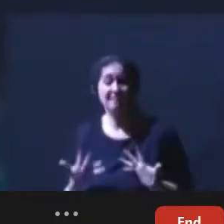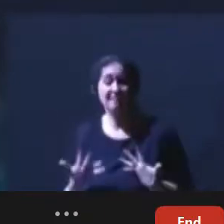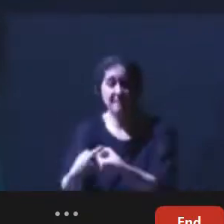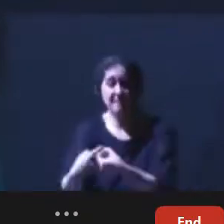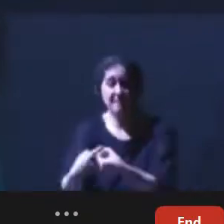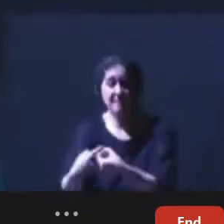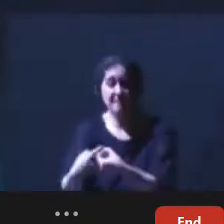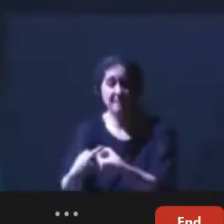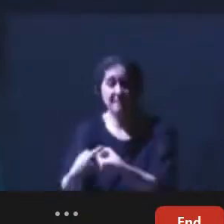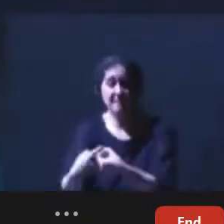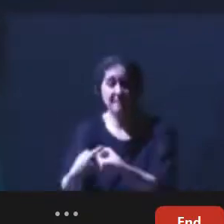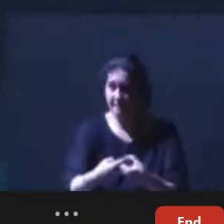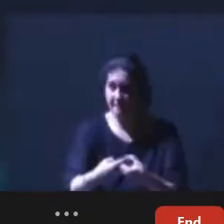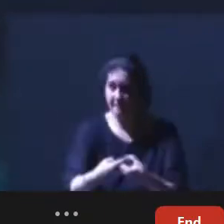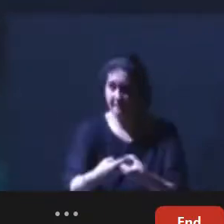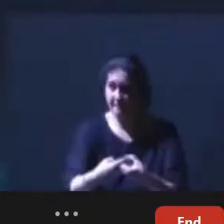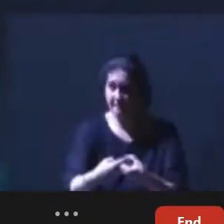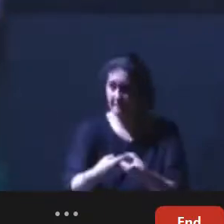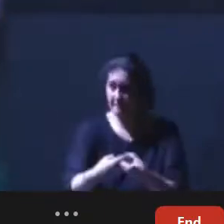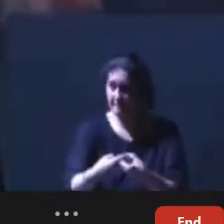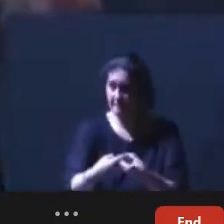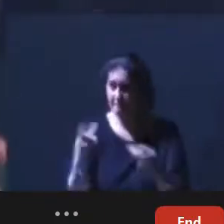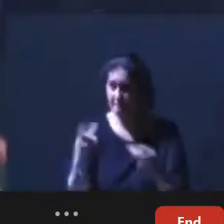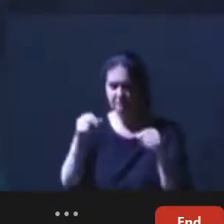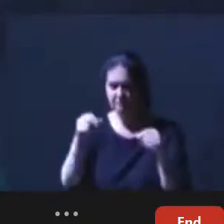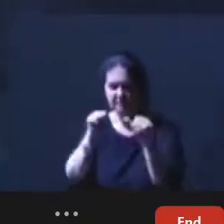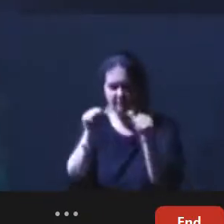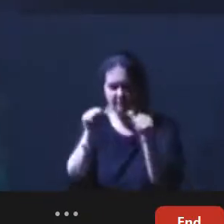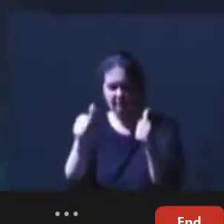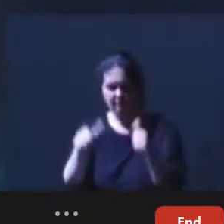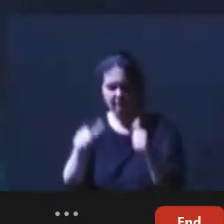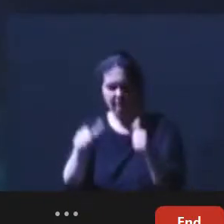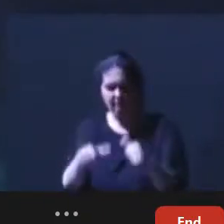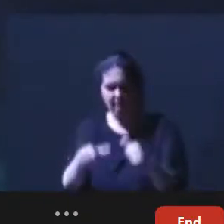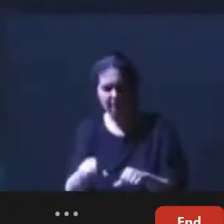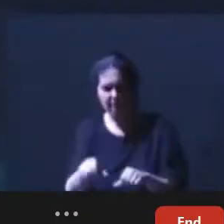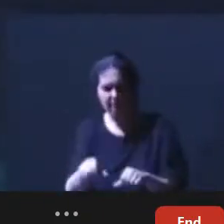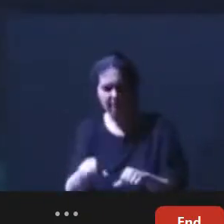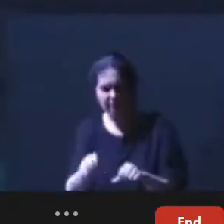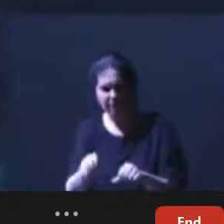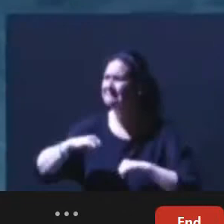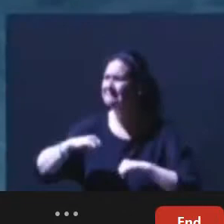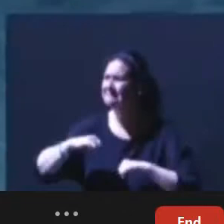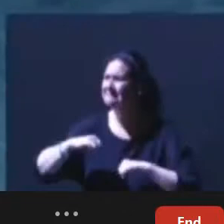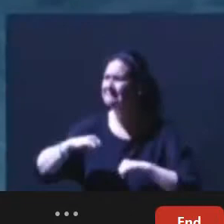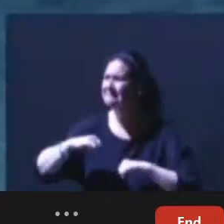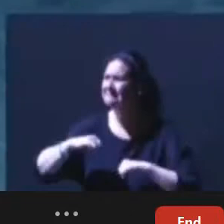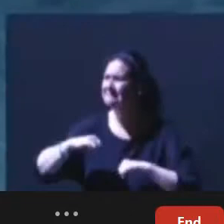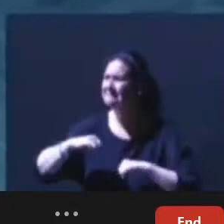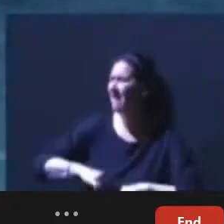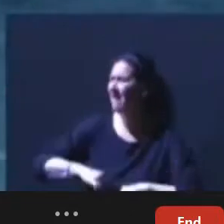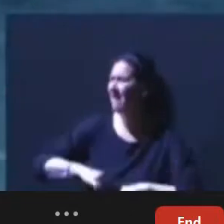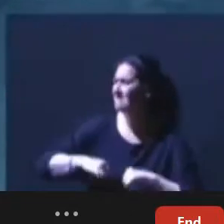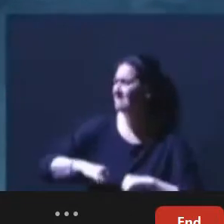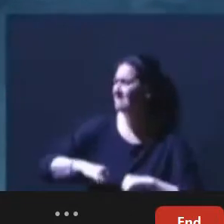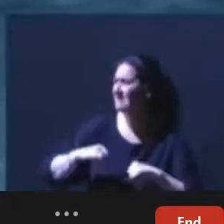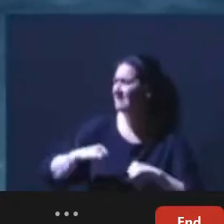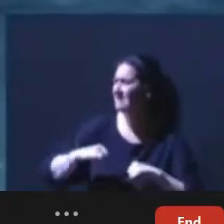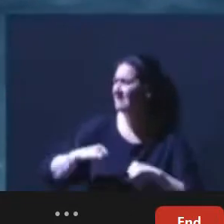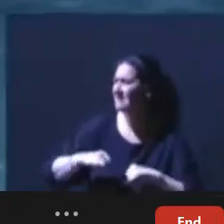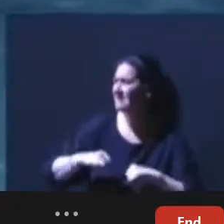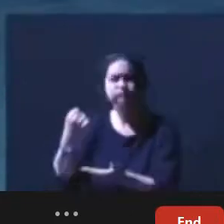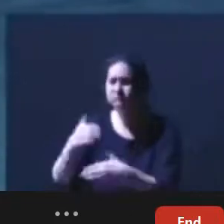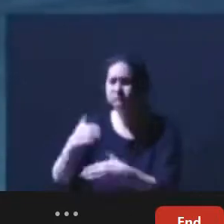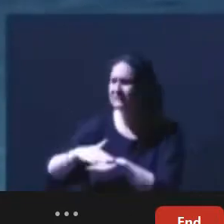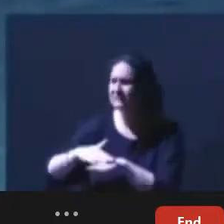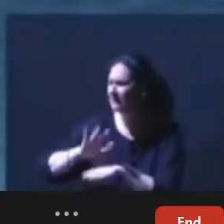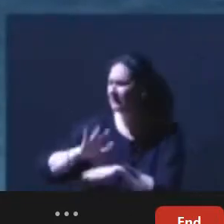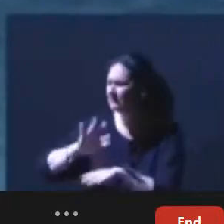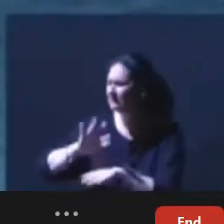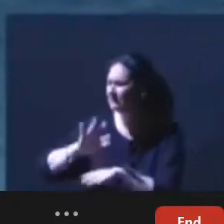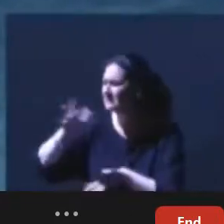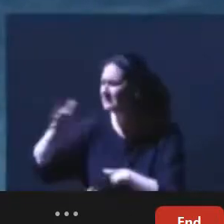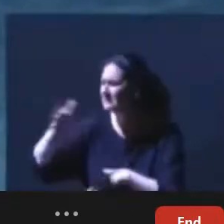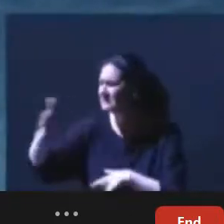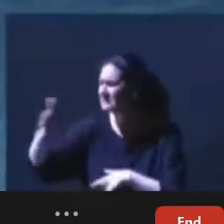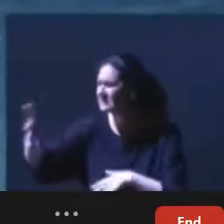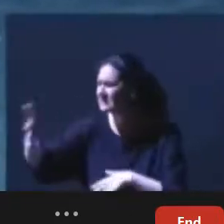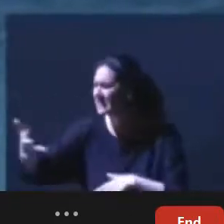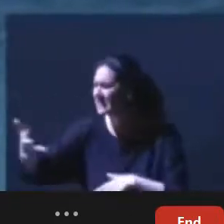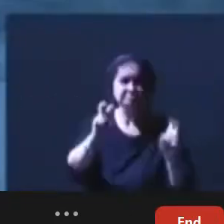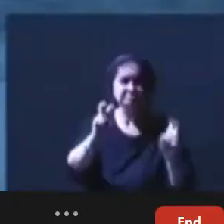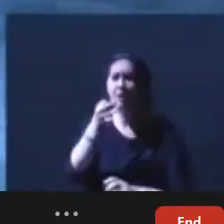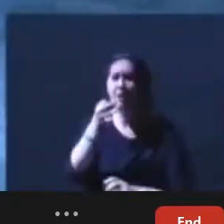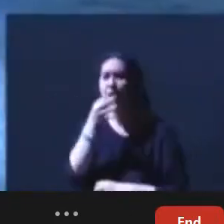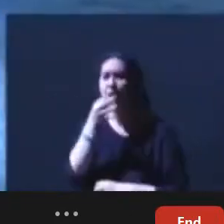dịch vụ tiêu dùng, nông sản, nông nghiệp, tất cả các lĩnh vực mà tồn tại, lĩnh vực kinh tế tồn tại, tất cả